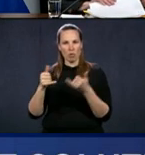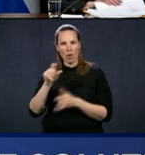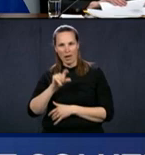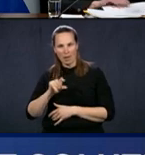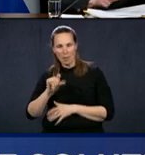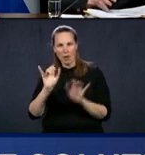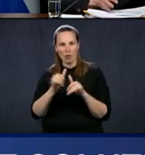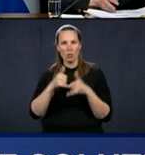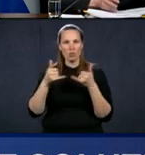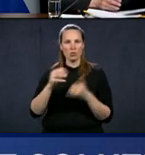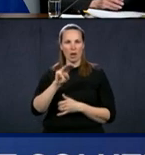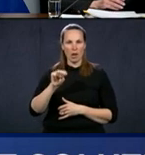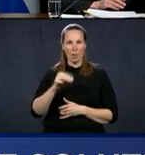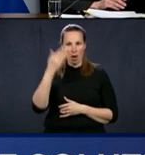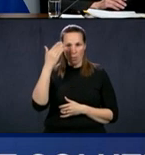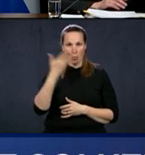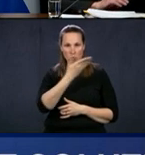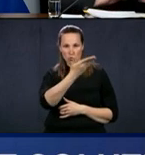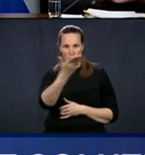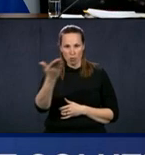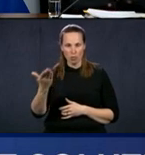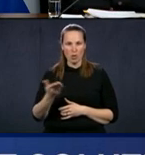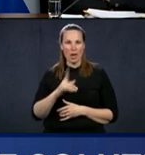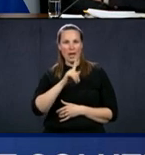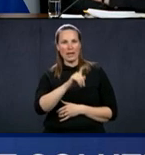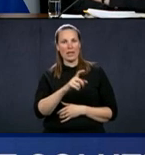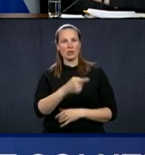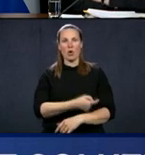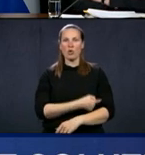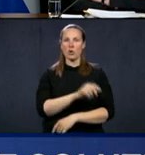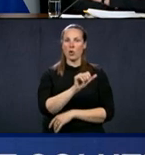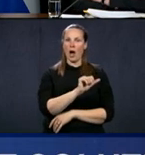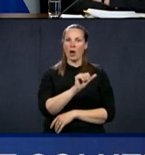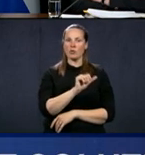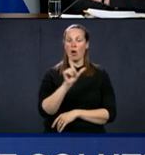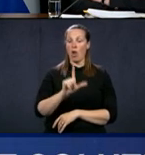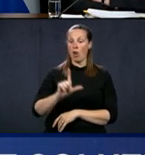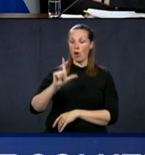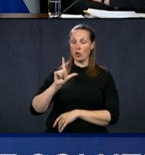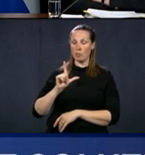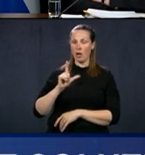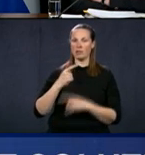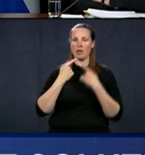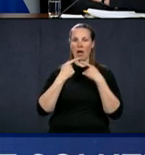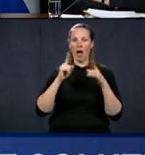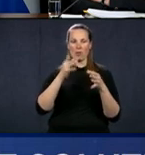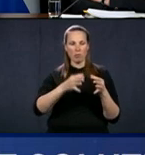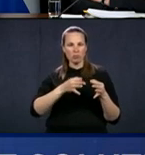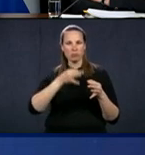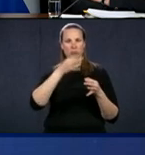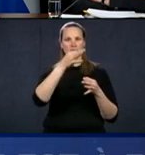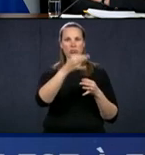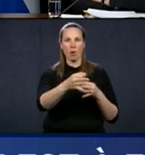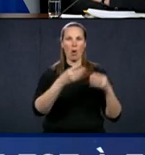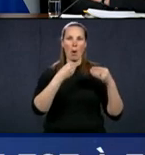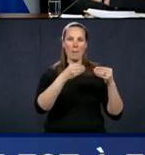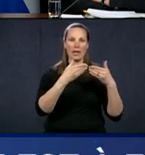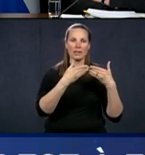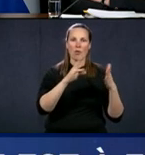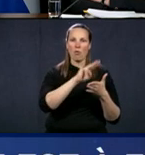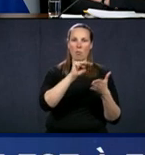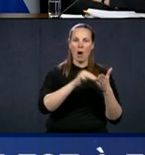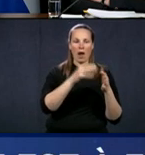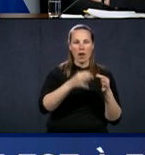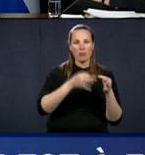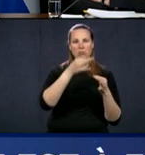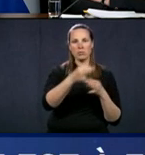tous. La question est pour Dr. Arruda. Lundi dernier, vous avez annoncé le report de l'ouverture des commerces à Montréal au 18